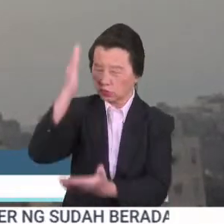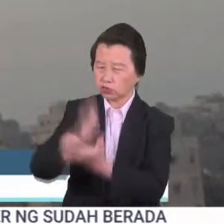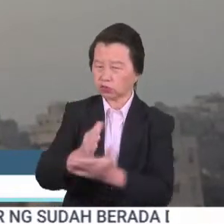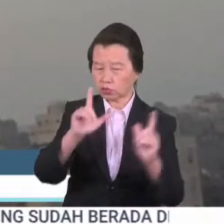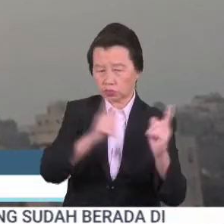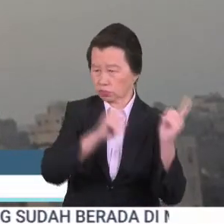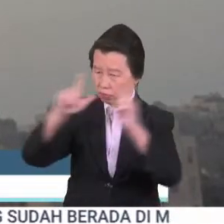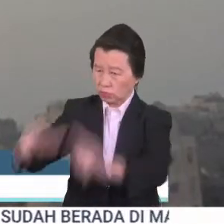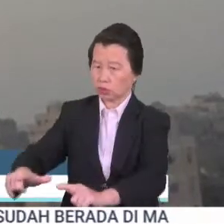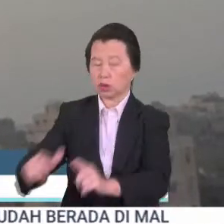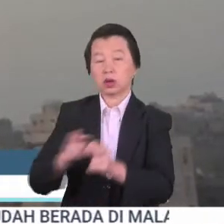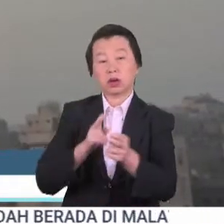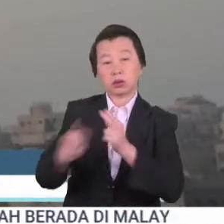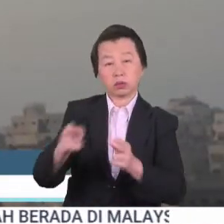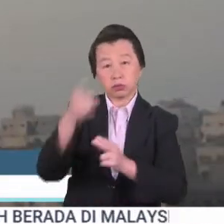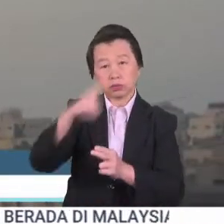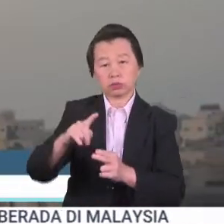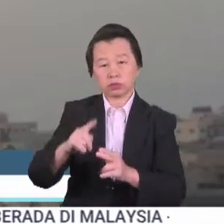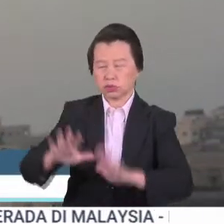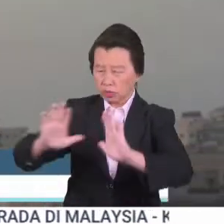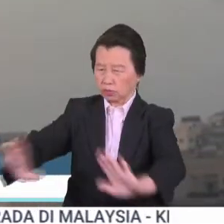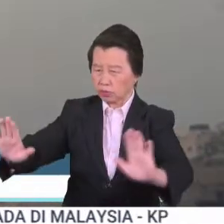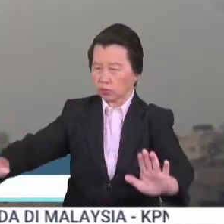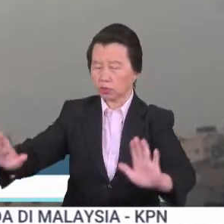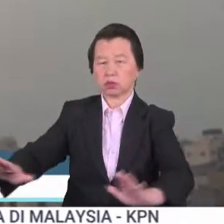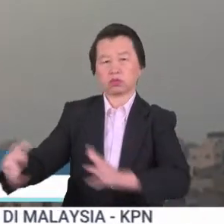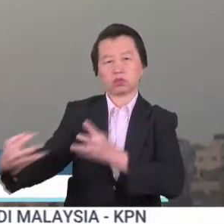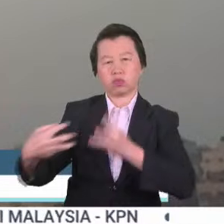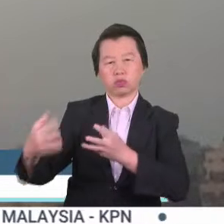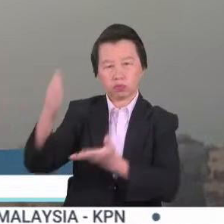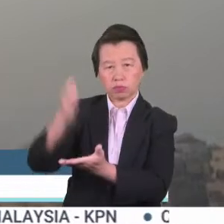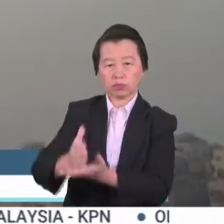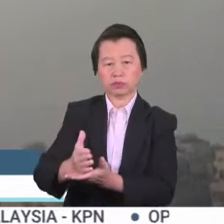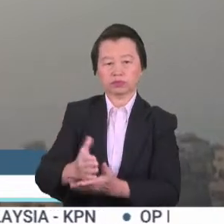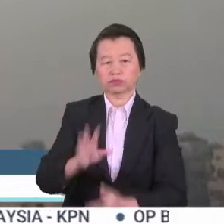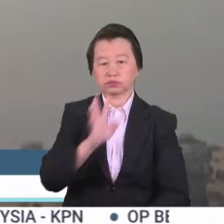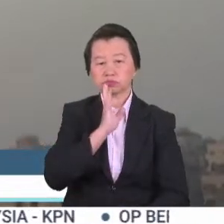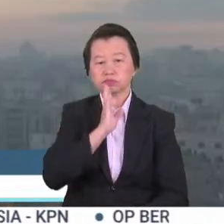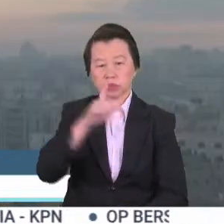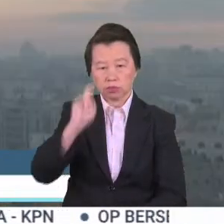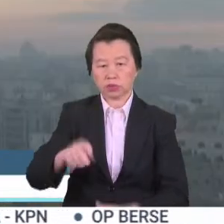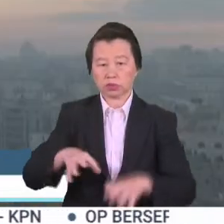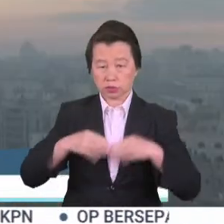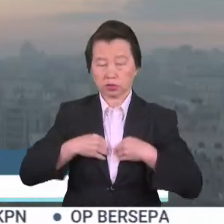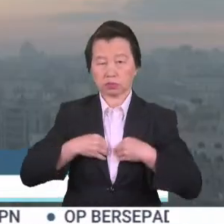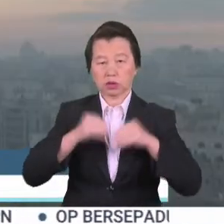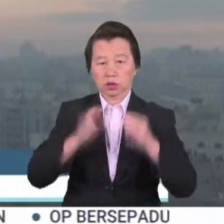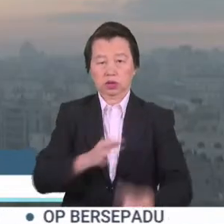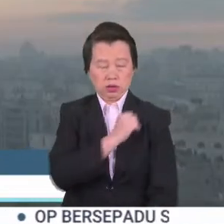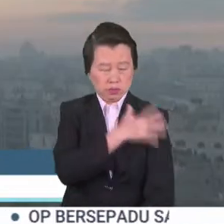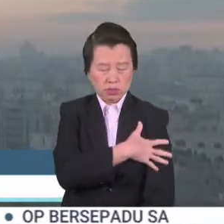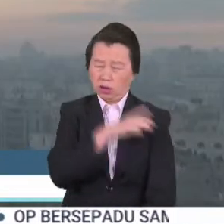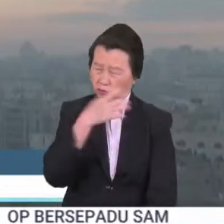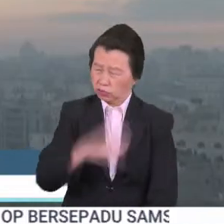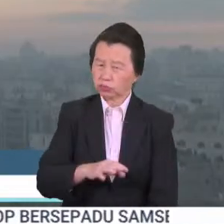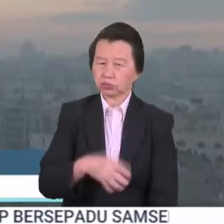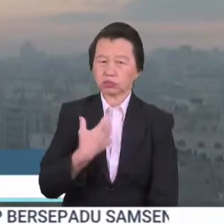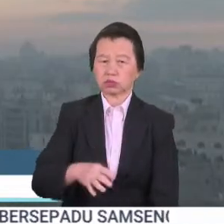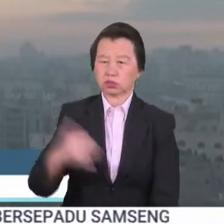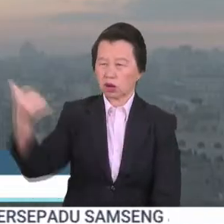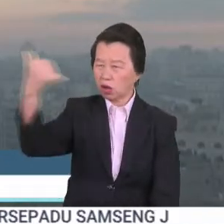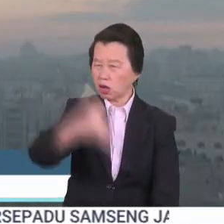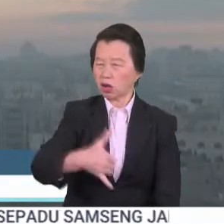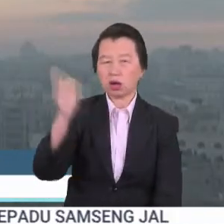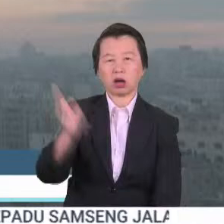sepenuhnya dan berusaha ke arah kemedakan ketegangan kenyataan itu menyebut perlu diakui rakyat Palestin telah mengalami penjajahan haram